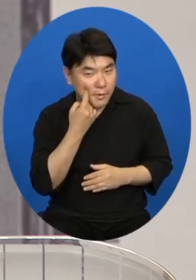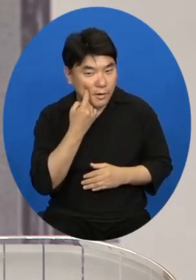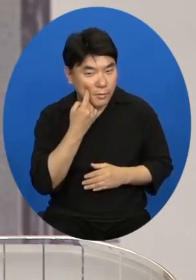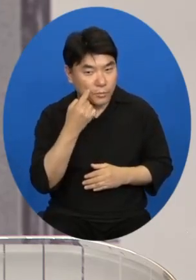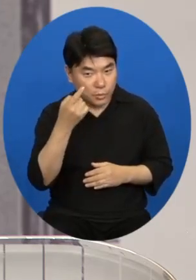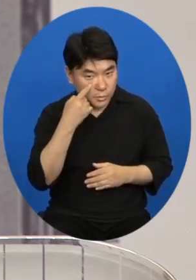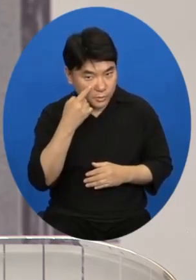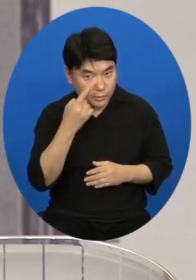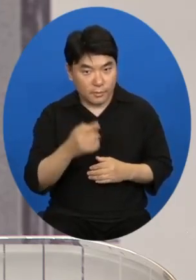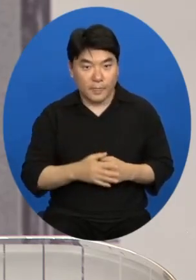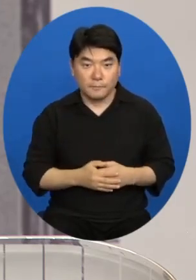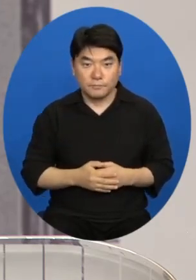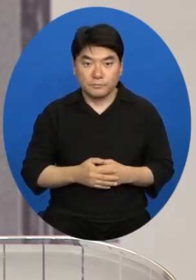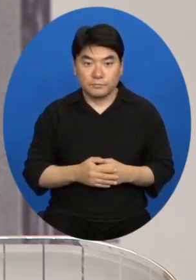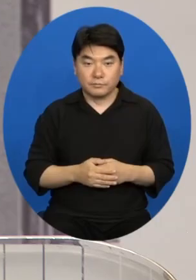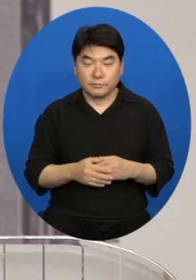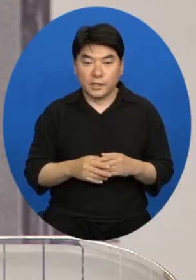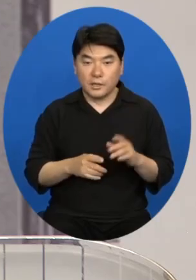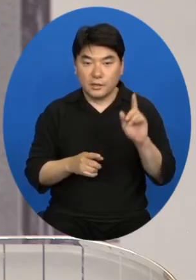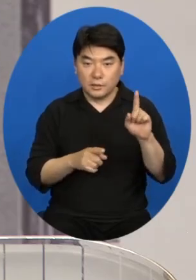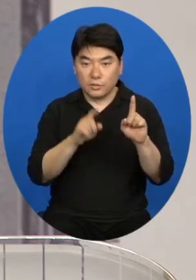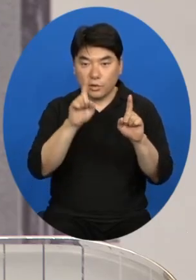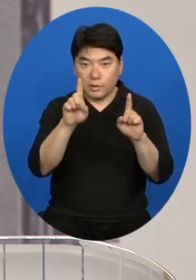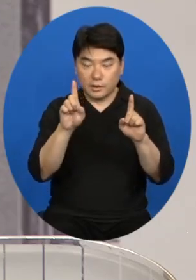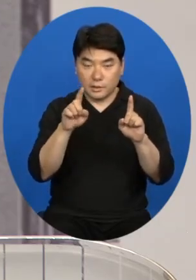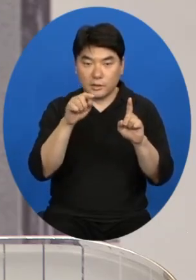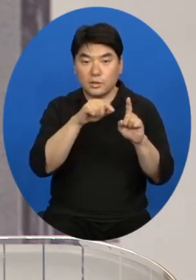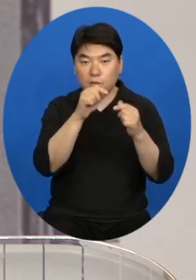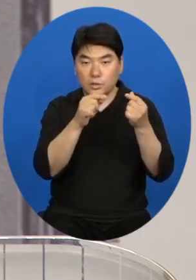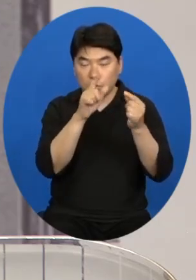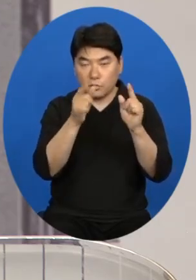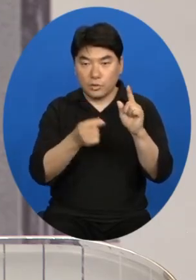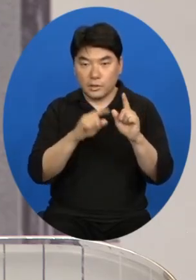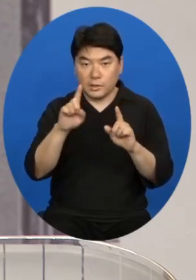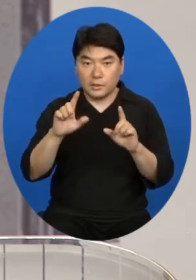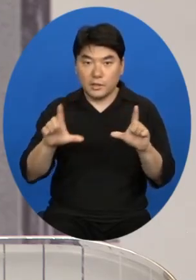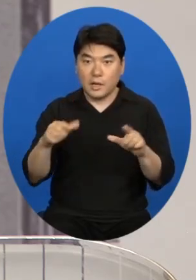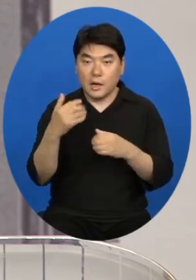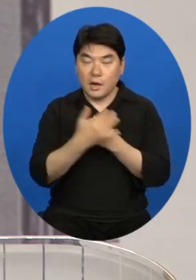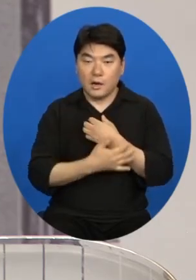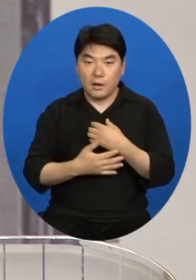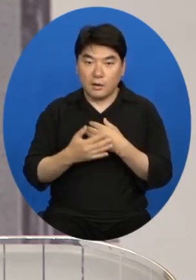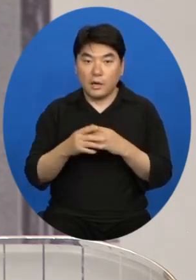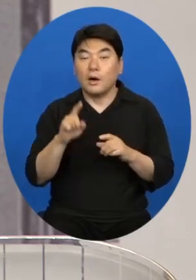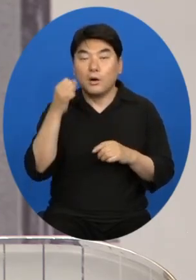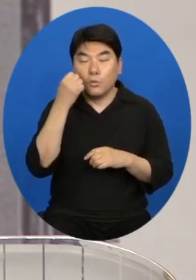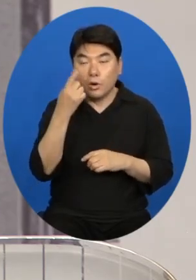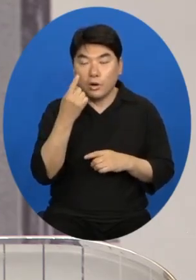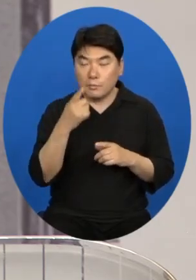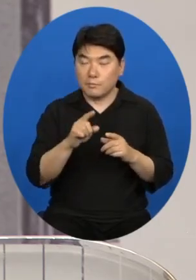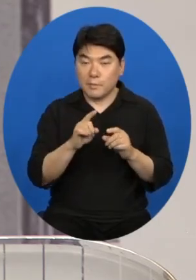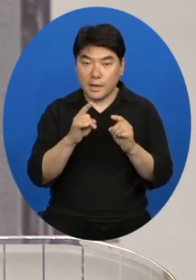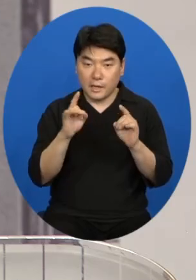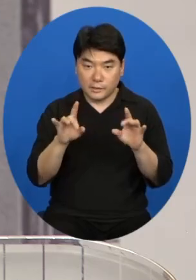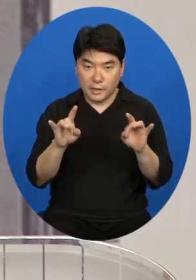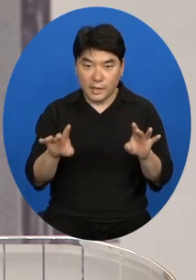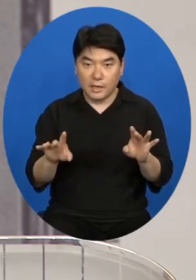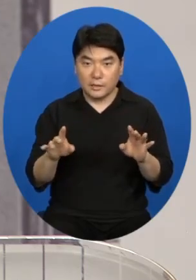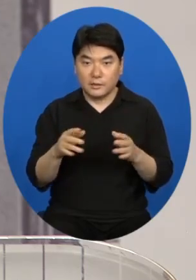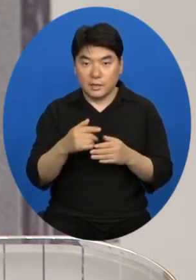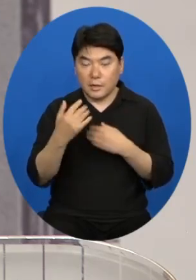번씩 첫날, 1일날 한몸 기도회를 해요. 그날 이제 기도하러 가면요 교회를 위해서, 성도님들을